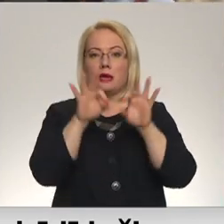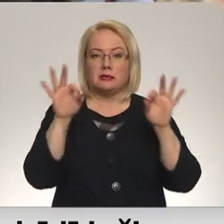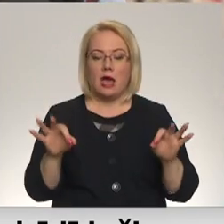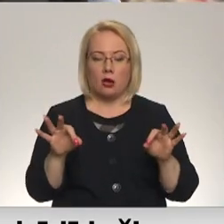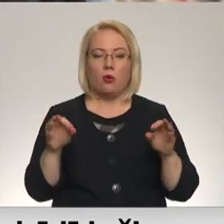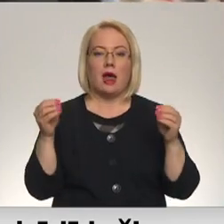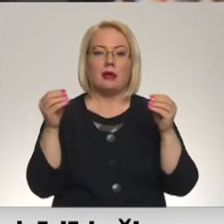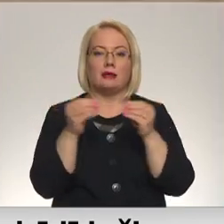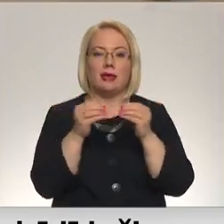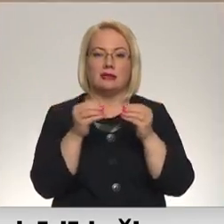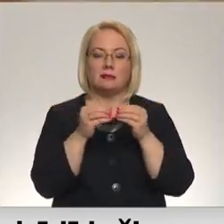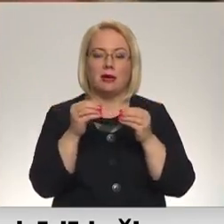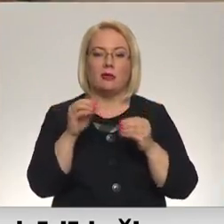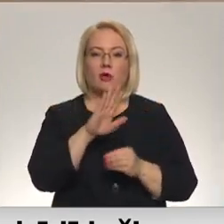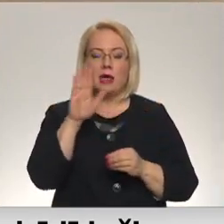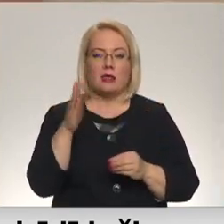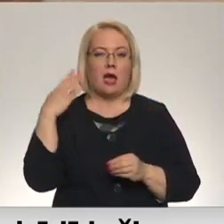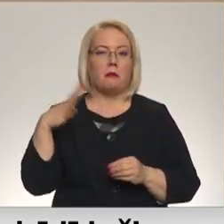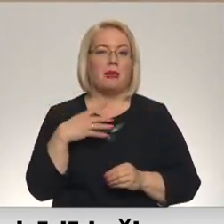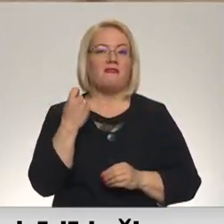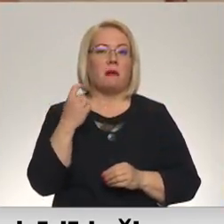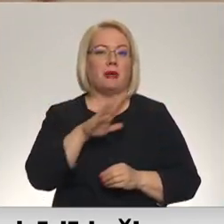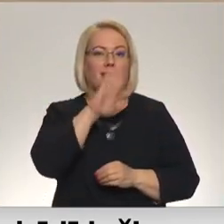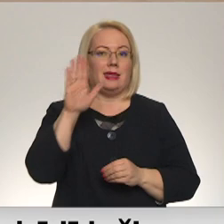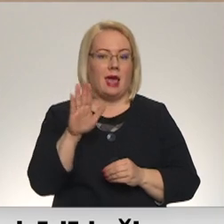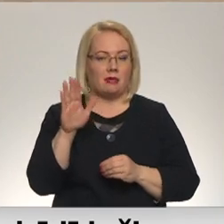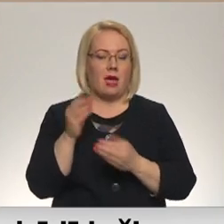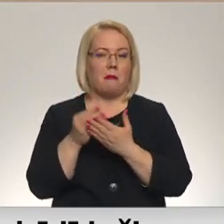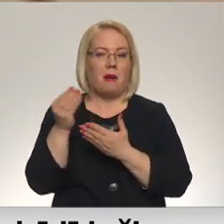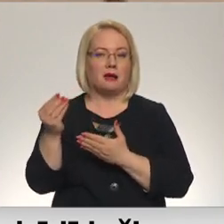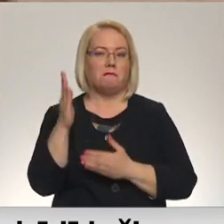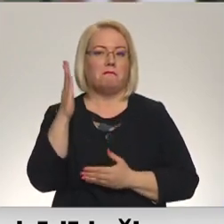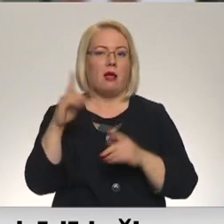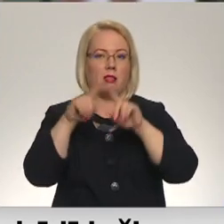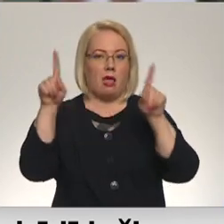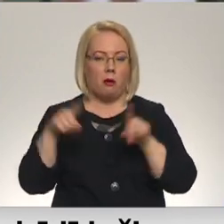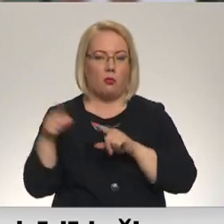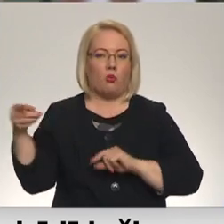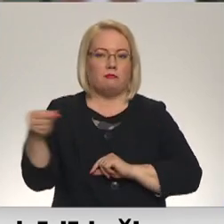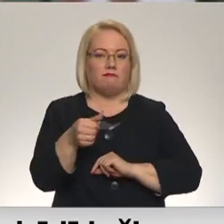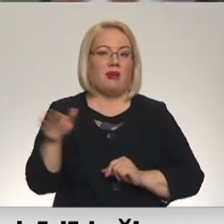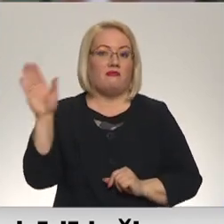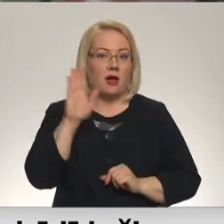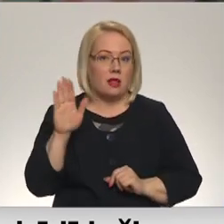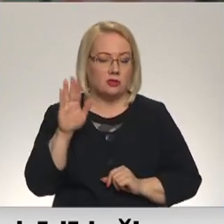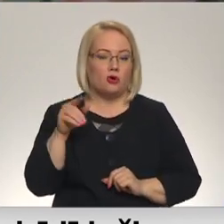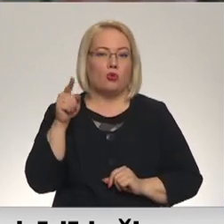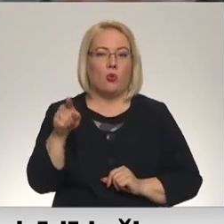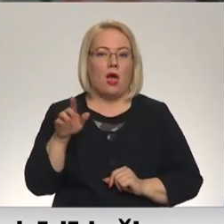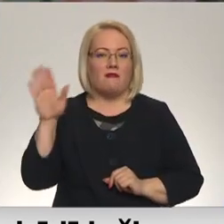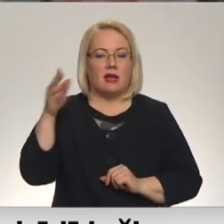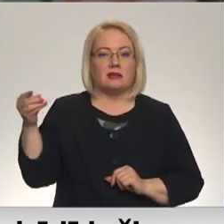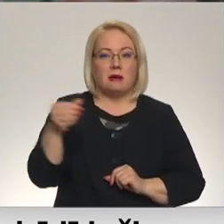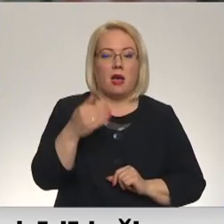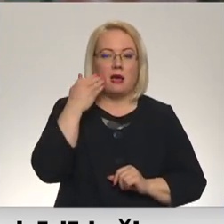10. Ne 11. Dienu kā līdz šim, darbiniekam piešķirs B lapu, par kuru maksā valsts. Un par to valsts samaksās, kad